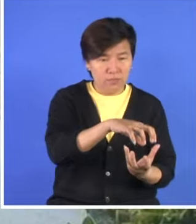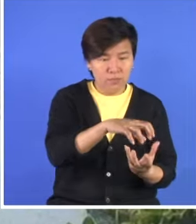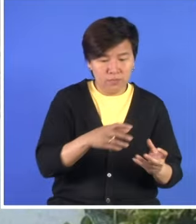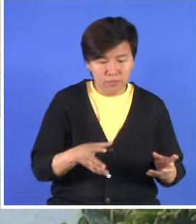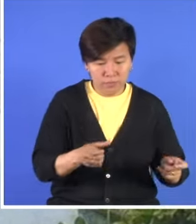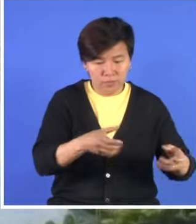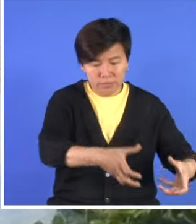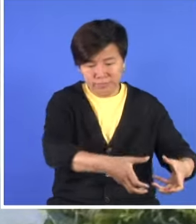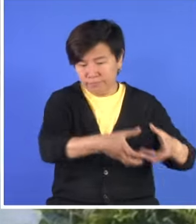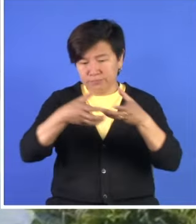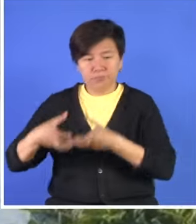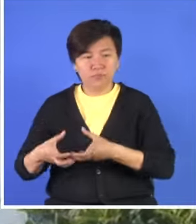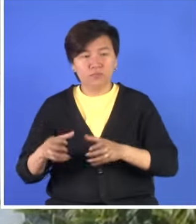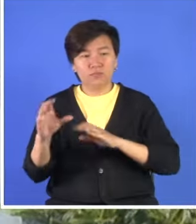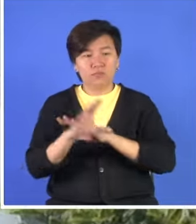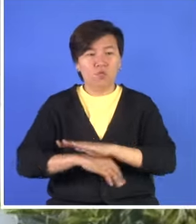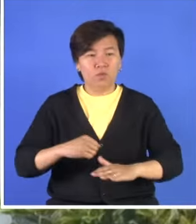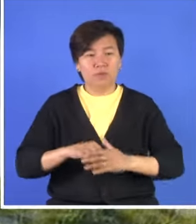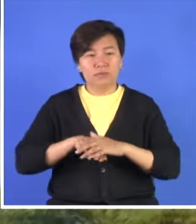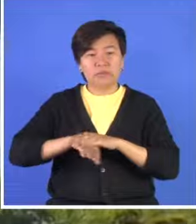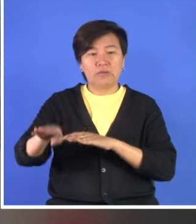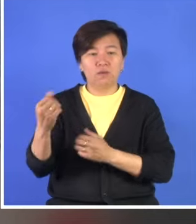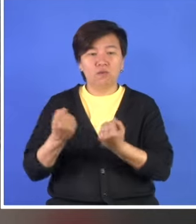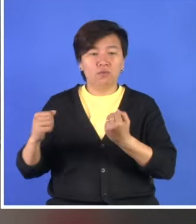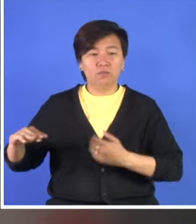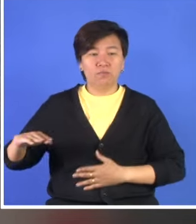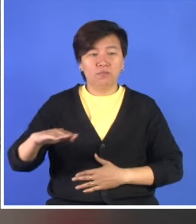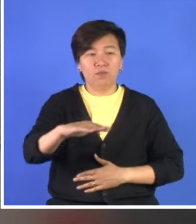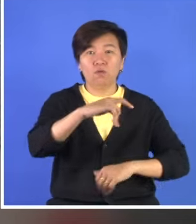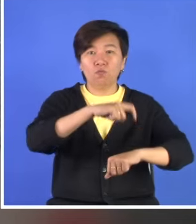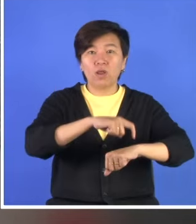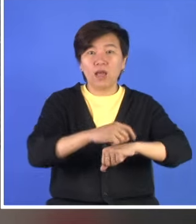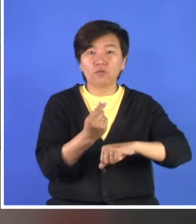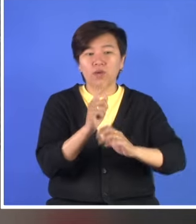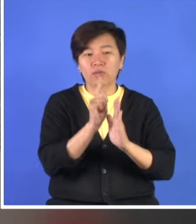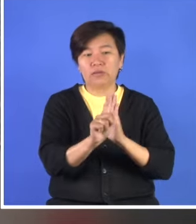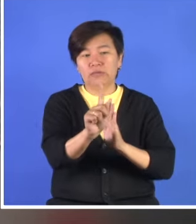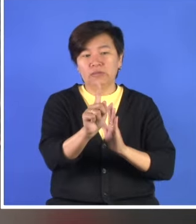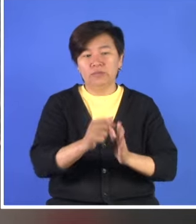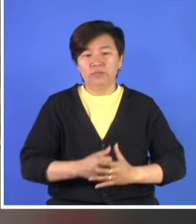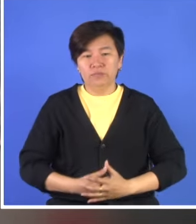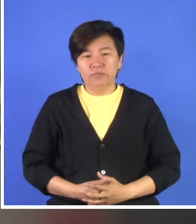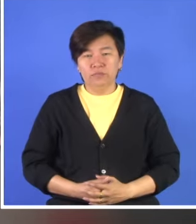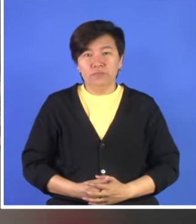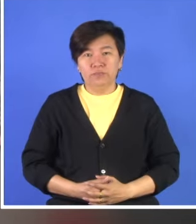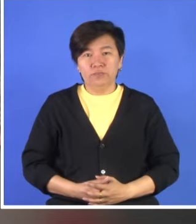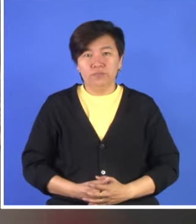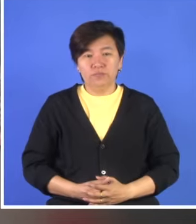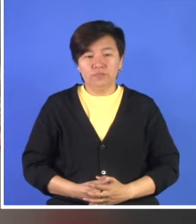กมิเตอร์น้ำของอพาร์ตเมนต์แล้วหลบหนีไปใช้เวลาก่อเหตุเพียง1 นาทีเท่านั้นโอ้โหทะ